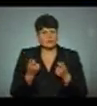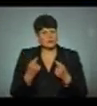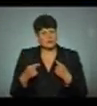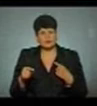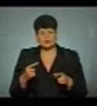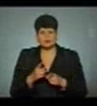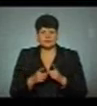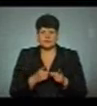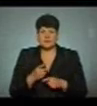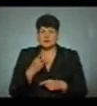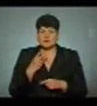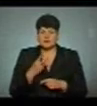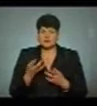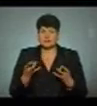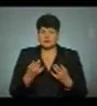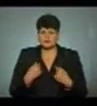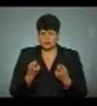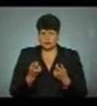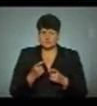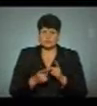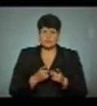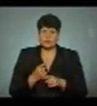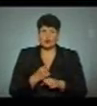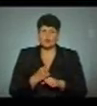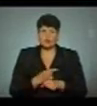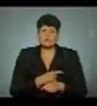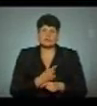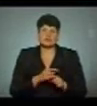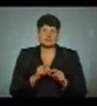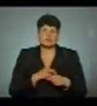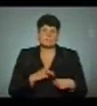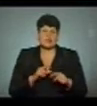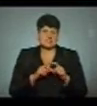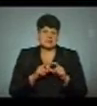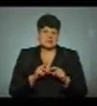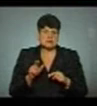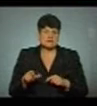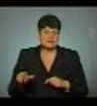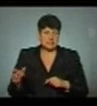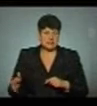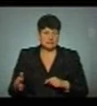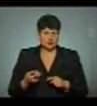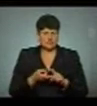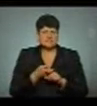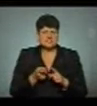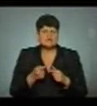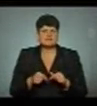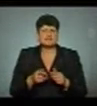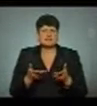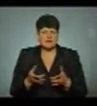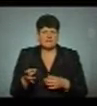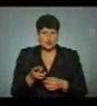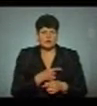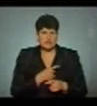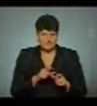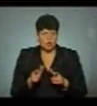змінили. Ми побачили, що нам дещо треба змінити по роботі медичних працівників. Тому то все-таки ці інфекційні відділення в районних